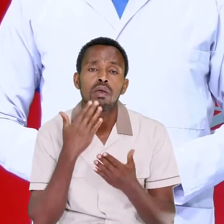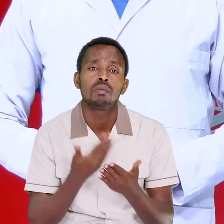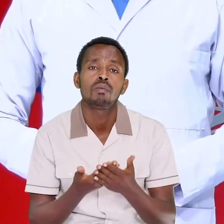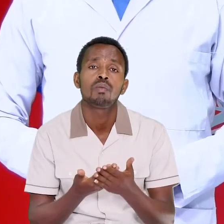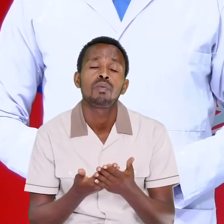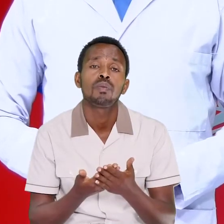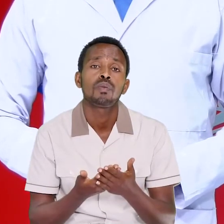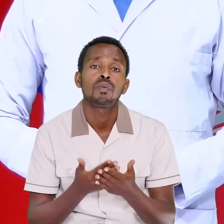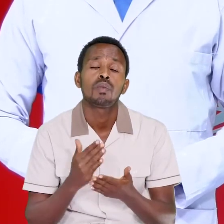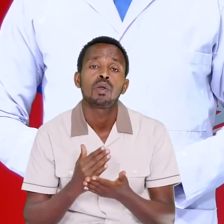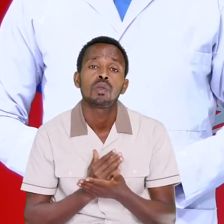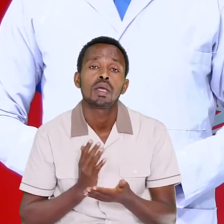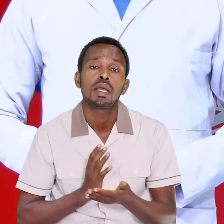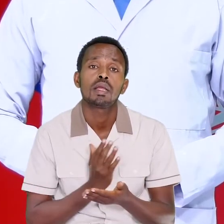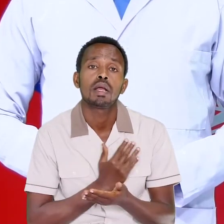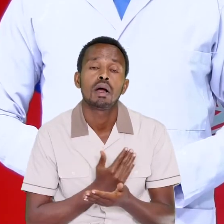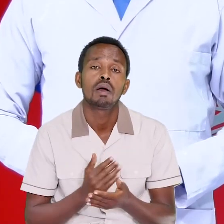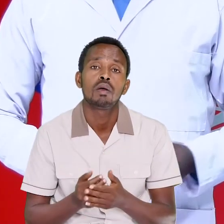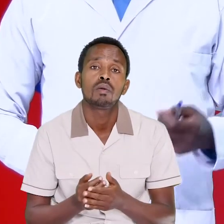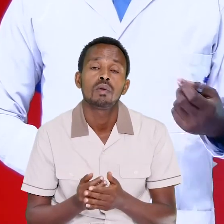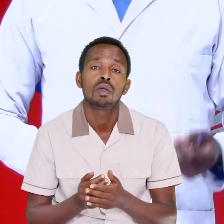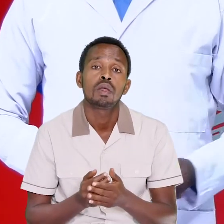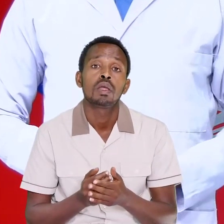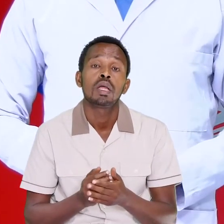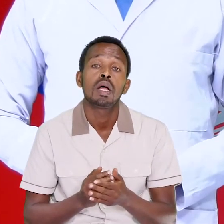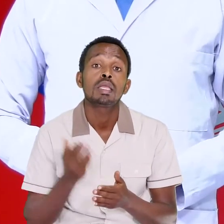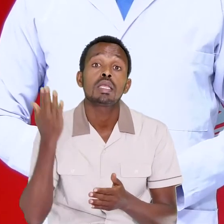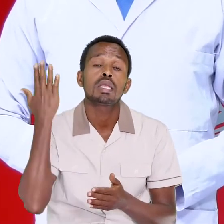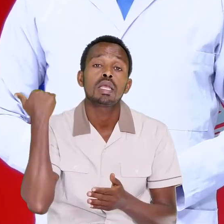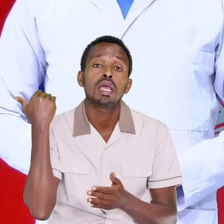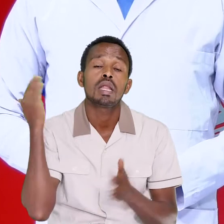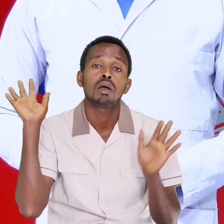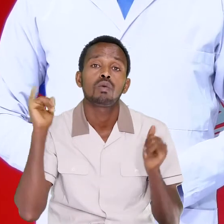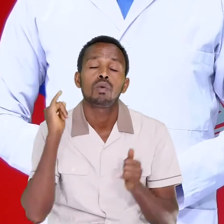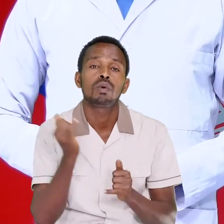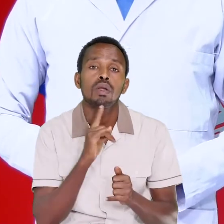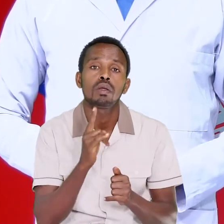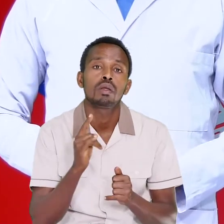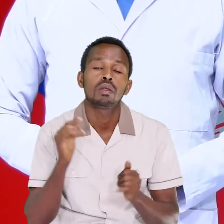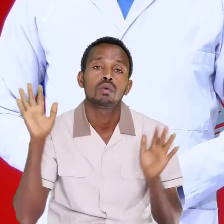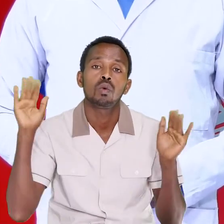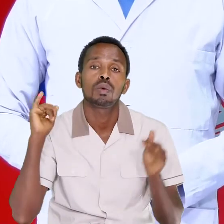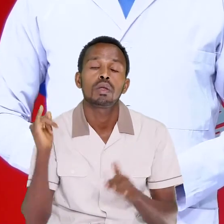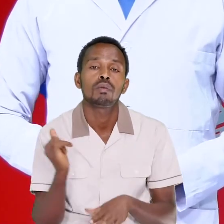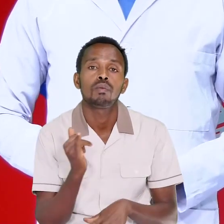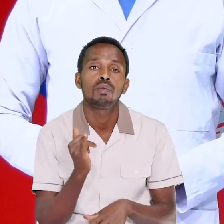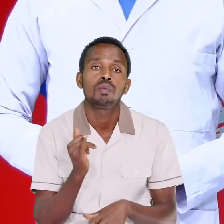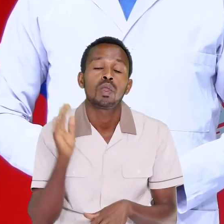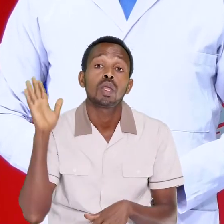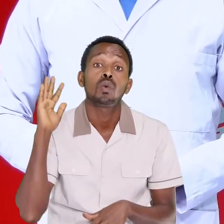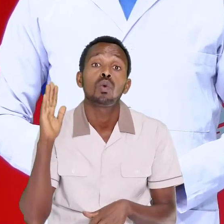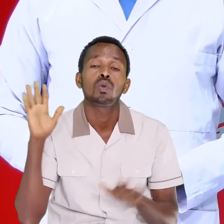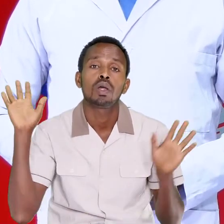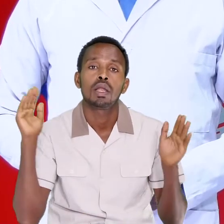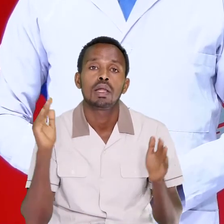Mata dureen barnoota keenyaa seenaa Joobiraati. Joobirri gosoota